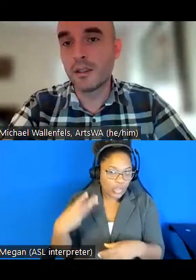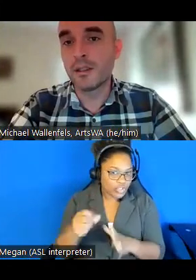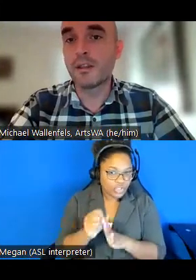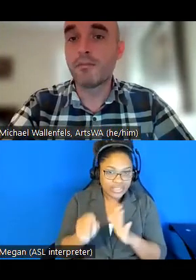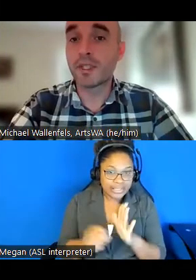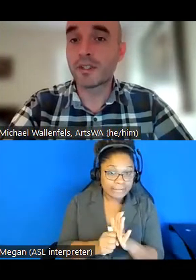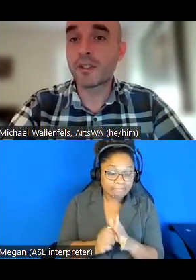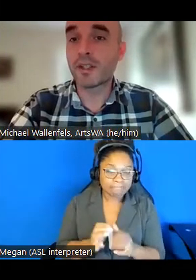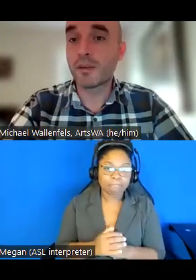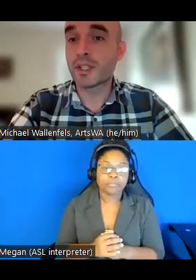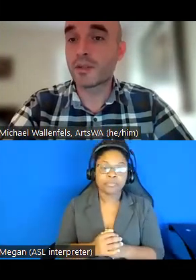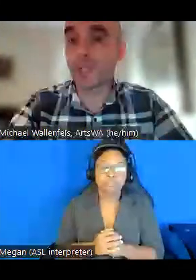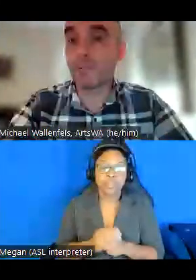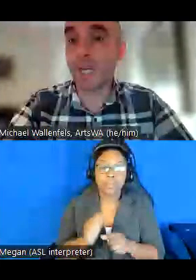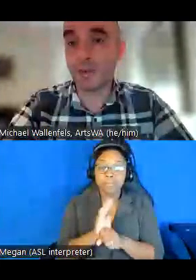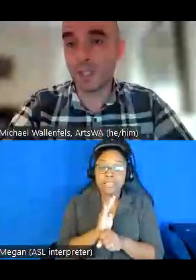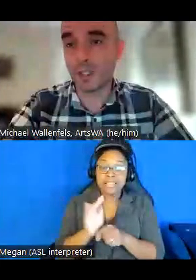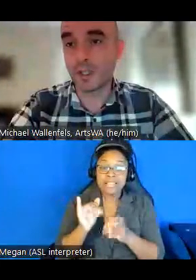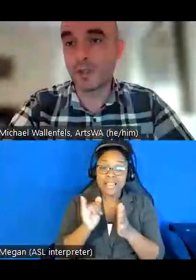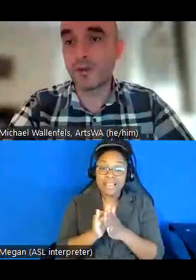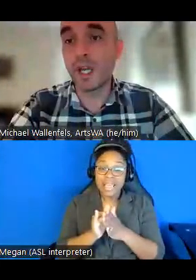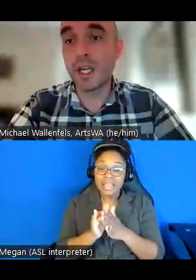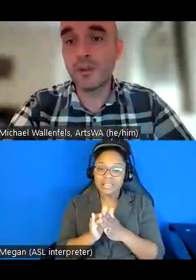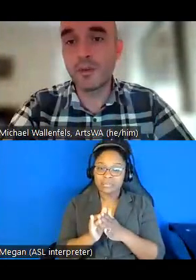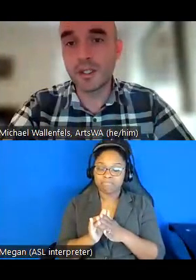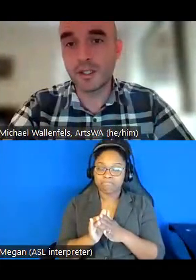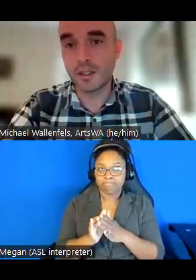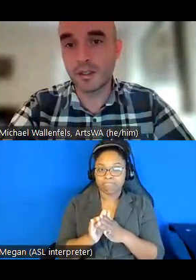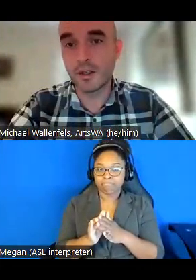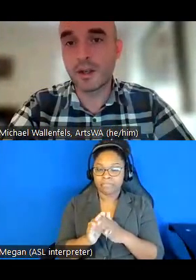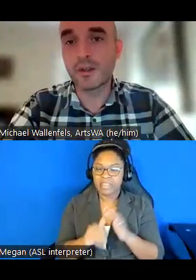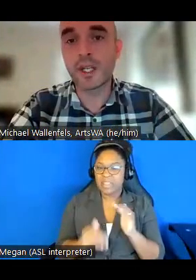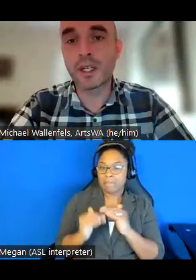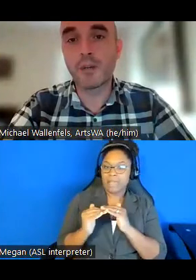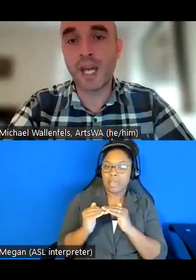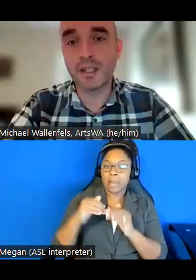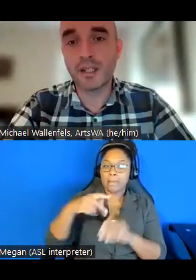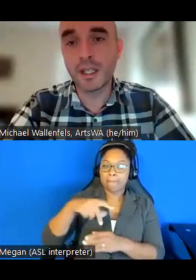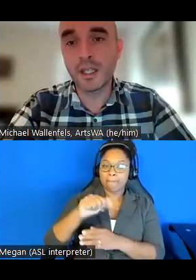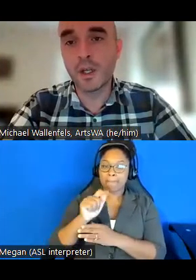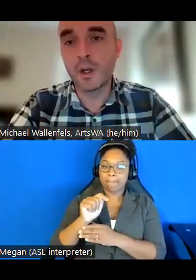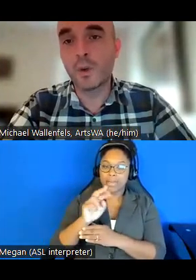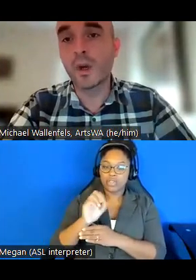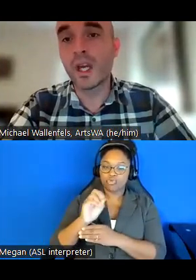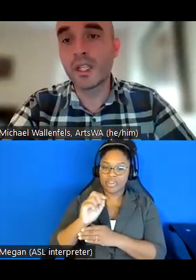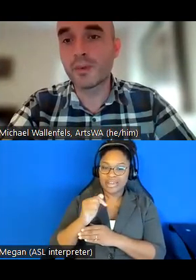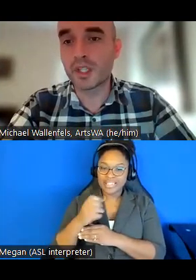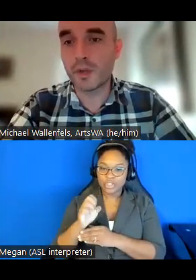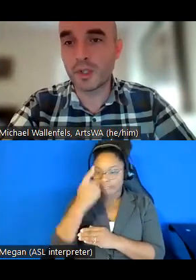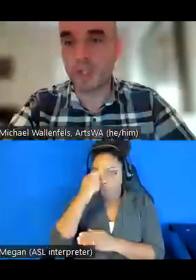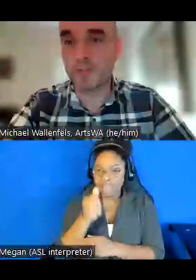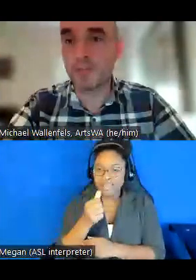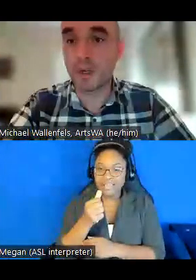사업들, 그다음에 규정에 따른 캐파시티는 연령 제한 이외의 사유로 후원을 제약하는 사업, 제한.